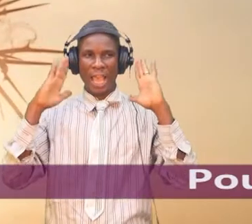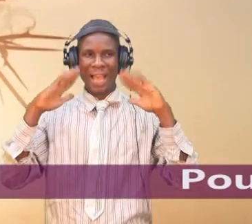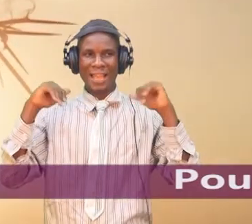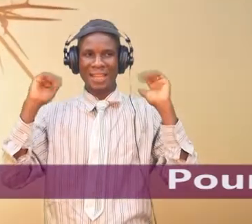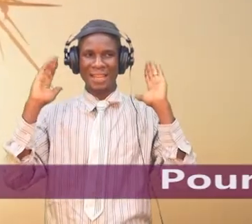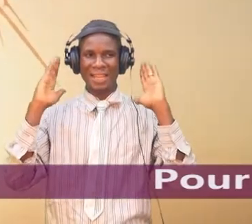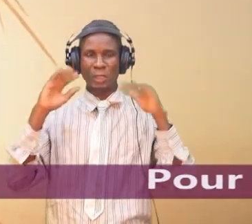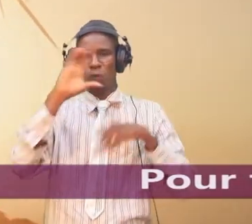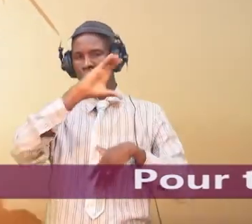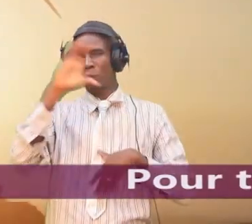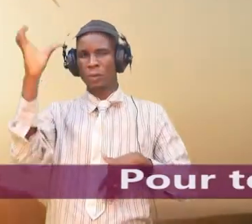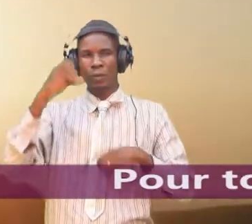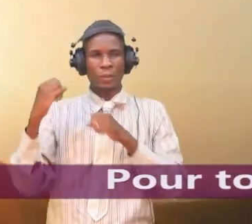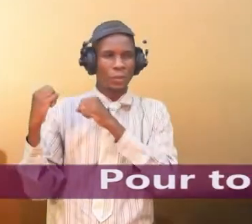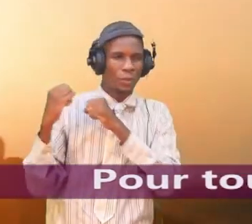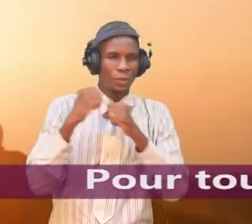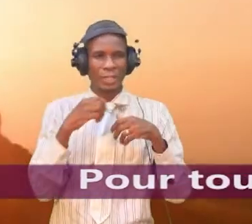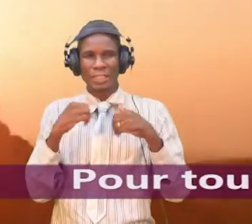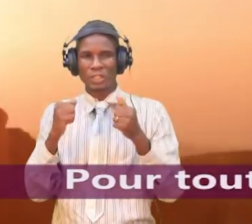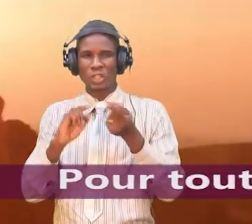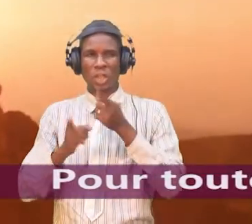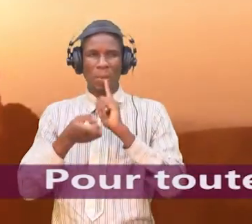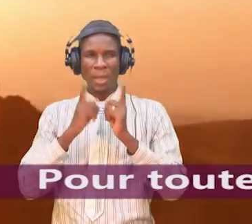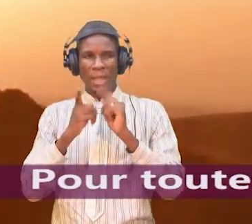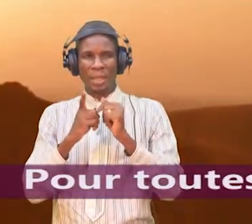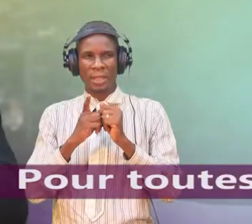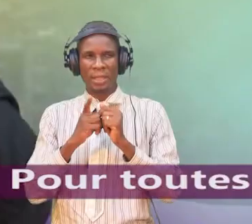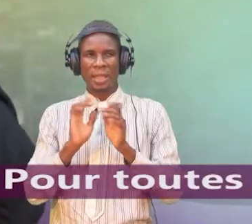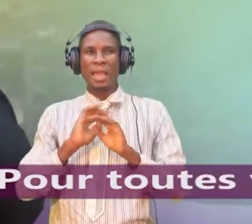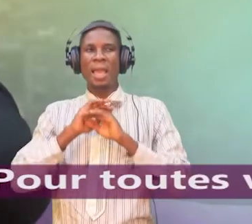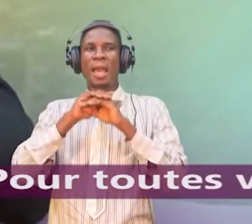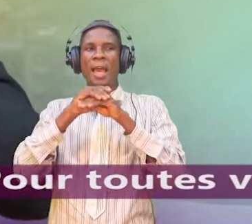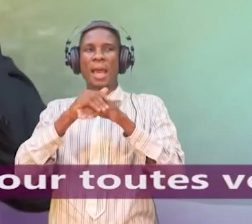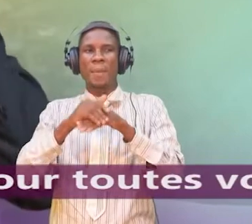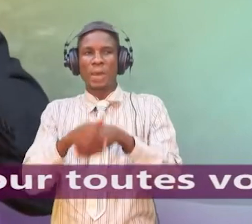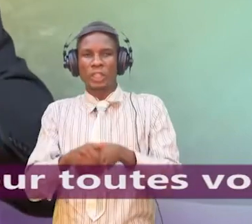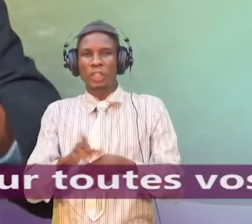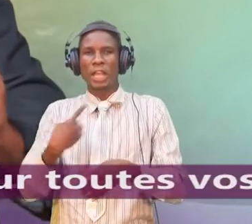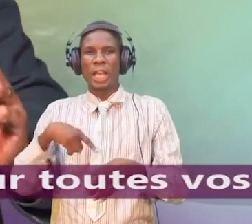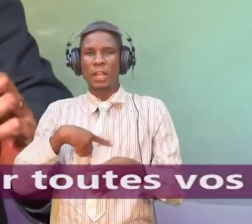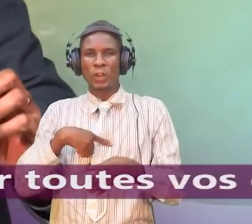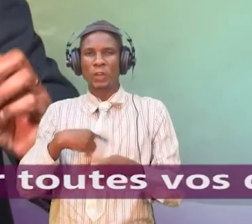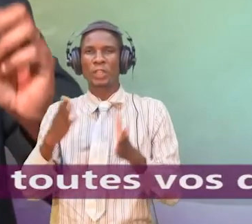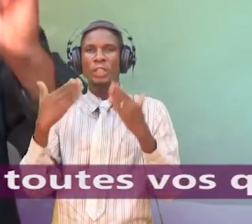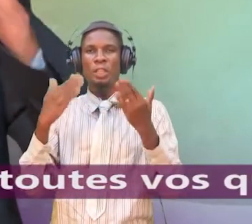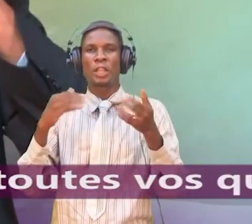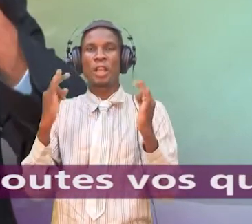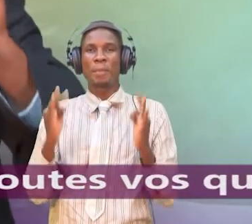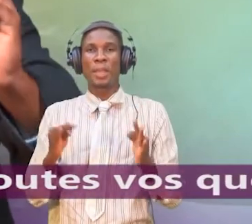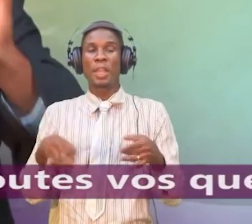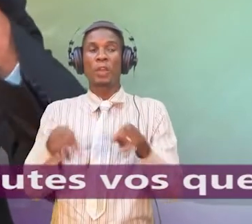Lobiko ezali ya mwana na mpate. Na kati ya likomi balobi na biso ete lobiko ezali ya nzambe na